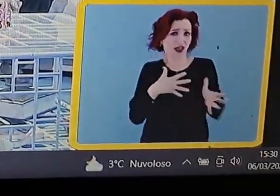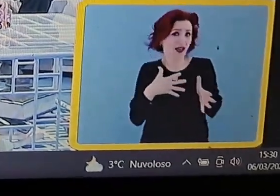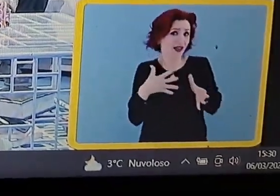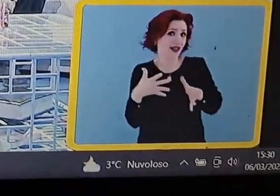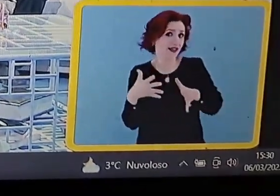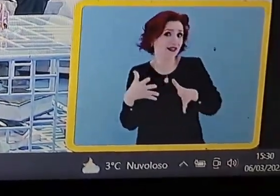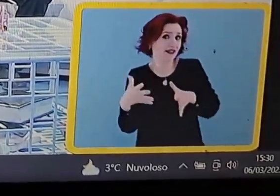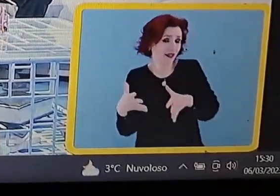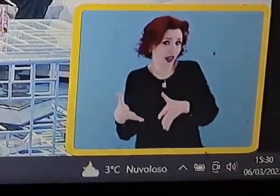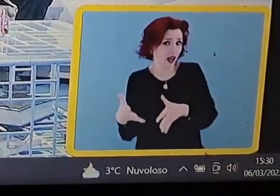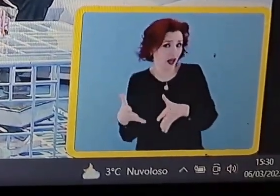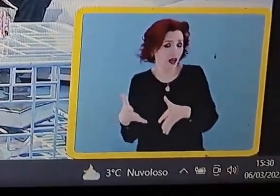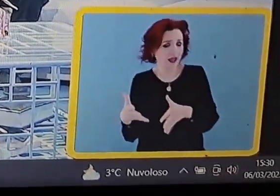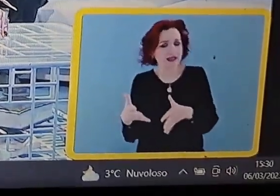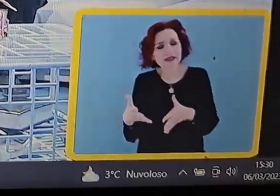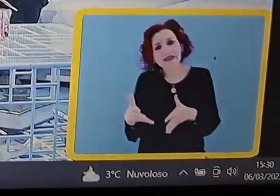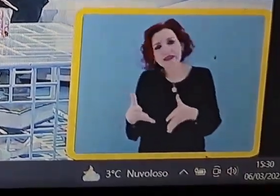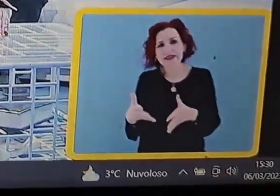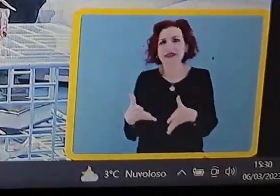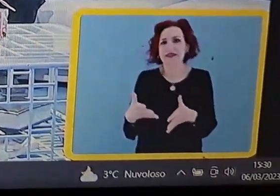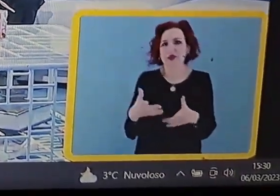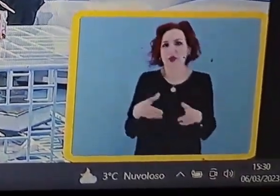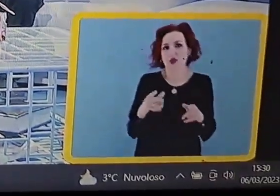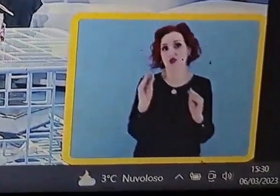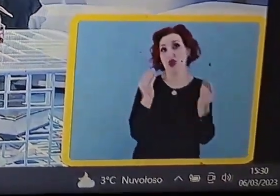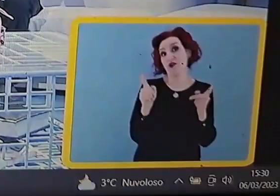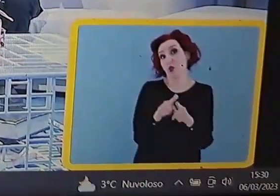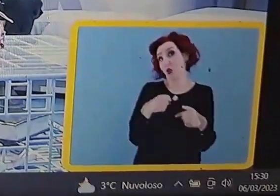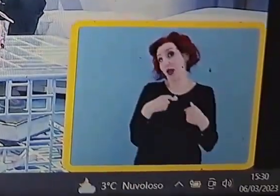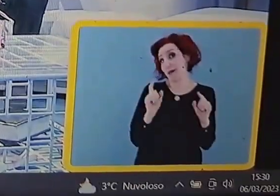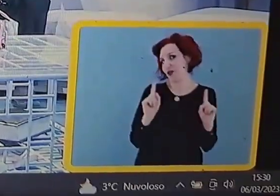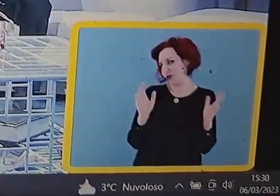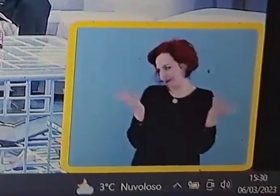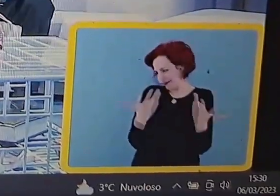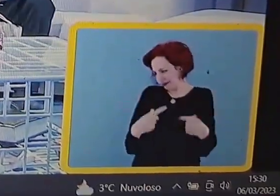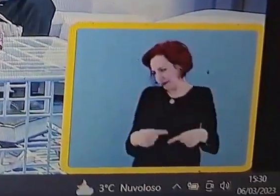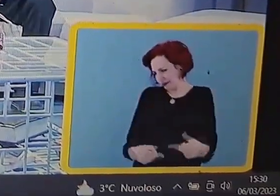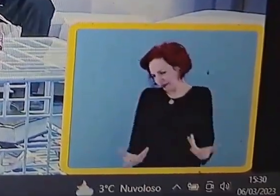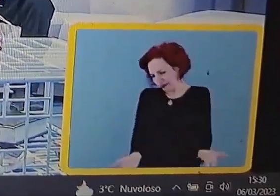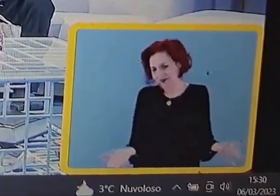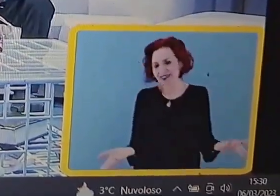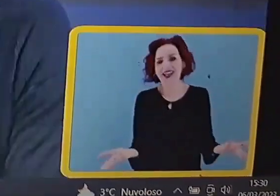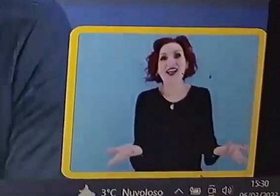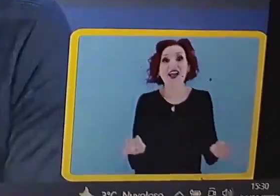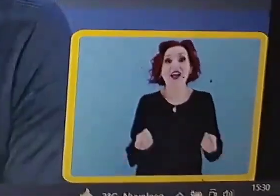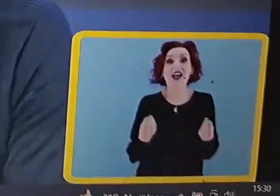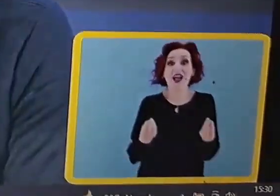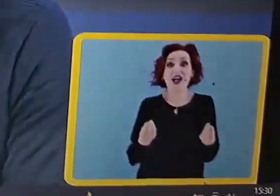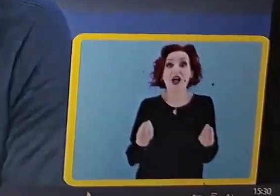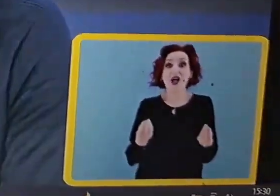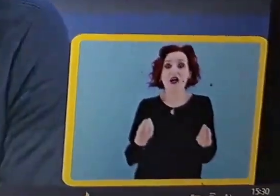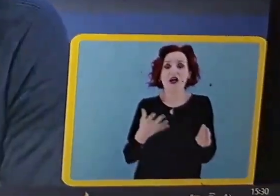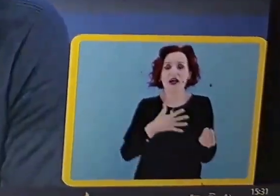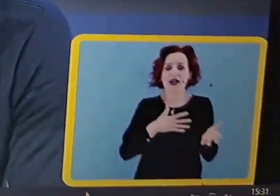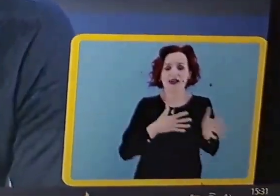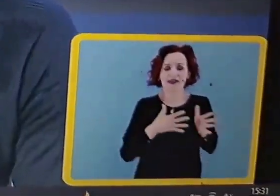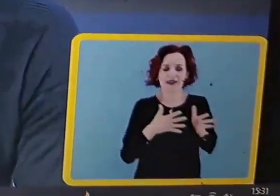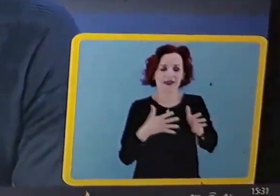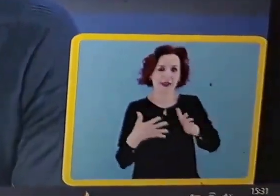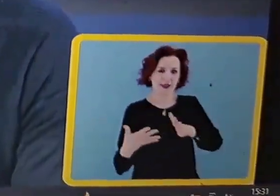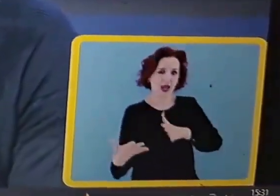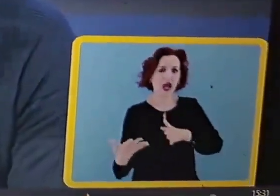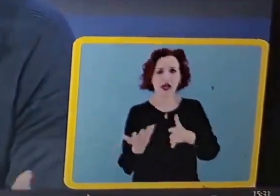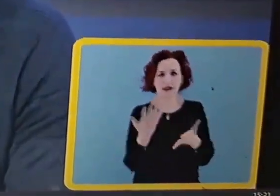grandicelli, diciamo così, non ragazzi come me, ecco, questo intendo. E per cui quando succede che